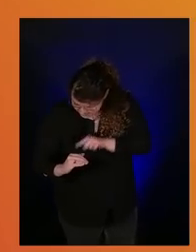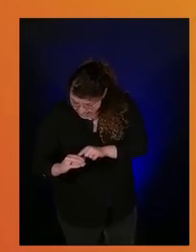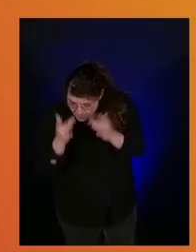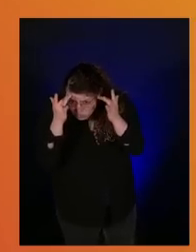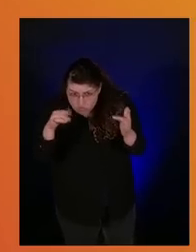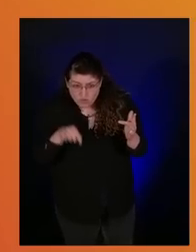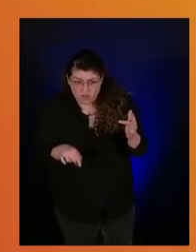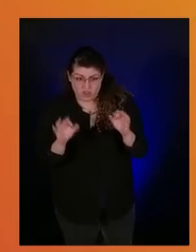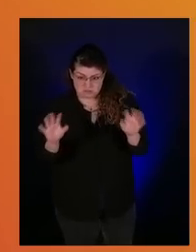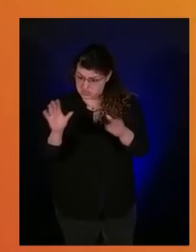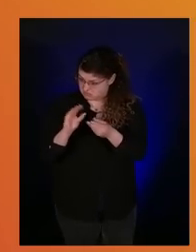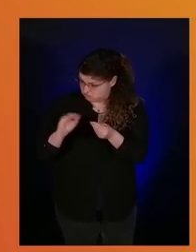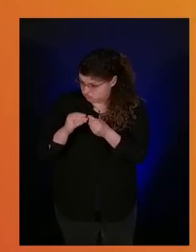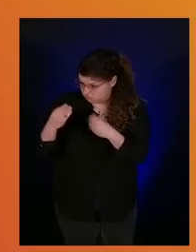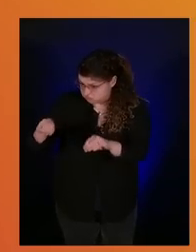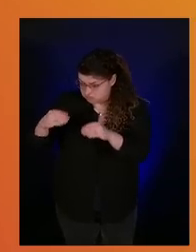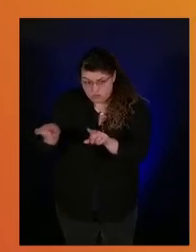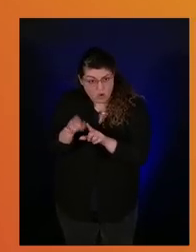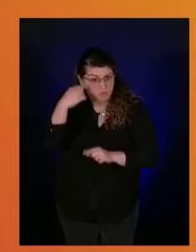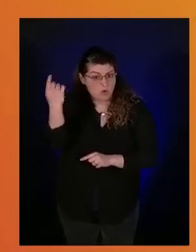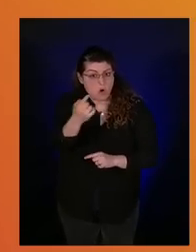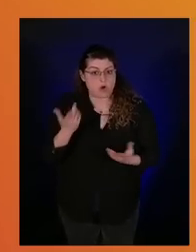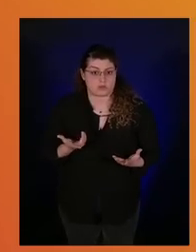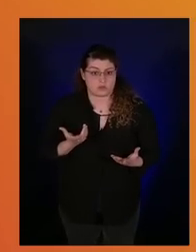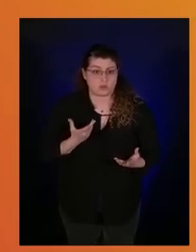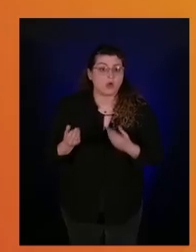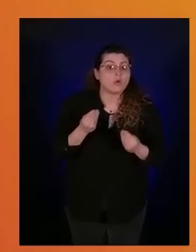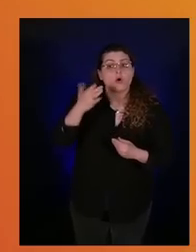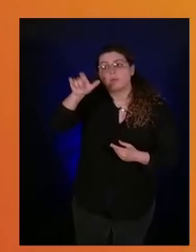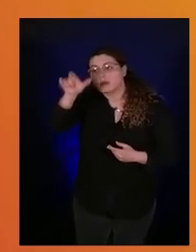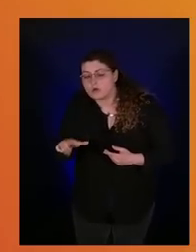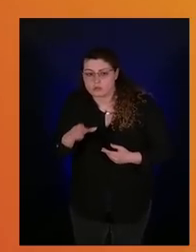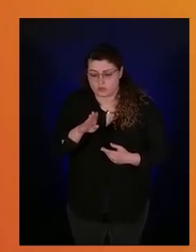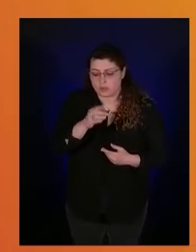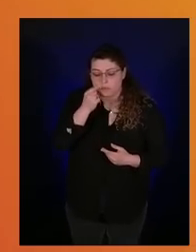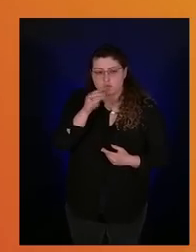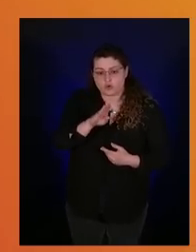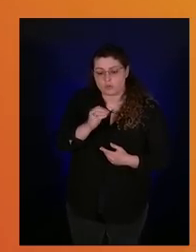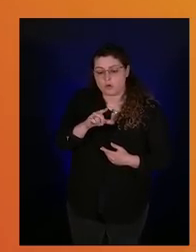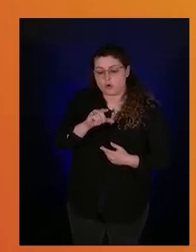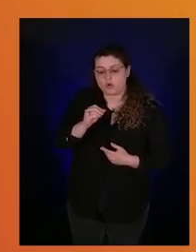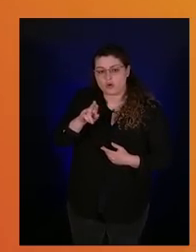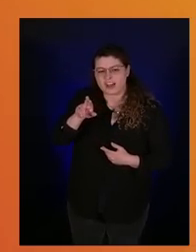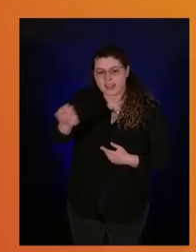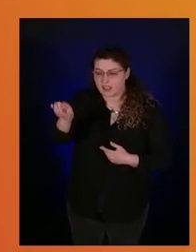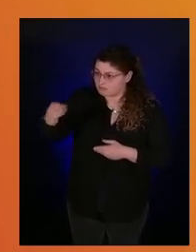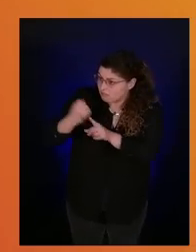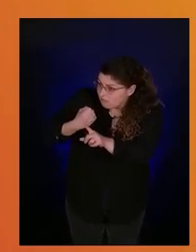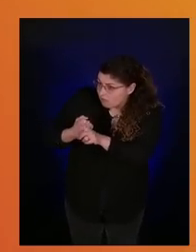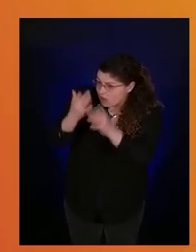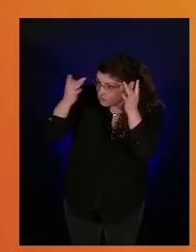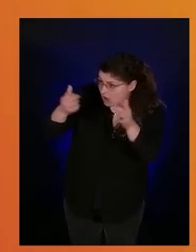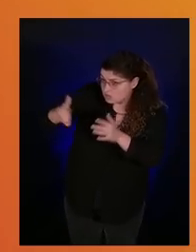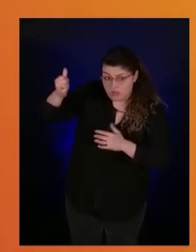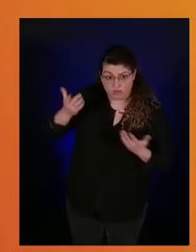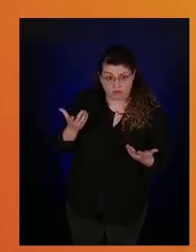une marchandise comme une autre, où un Vincent Bolloré peut se payer les médias pour mener sa guerre culturelle, une guerre qui